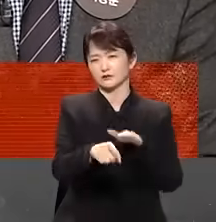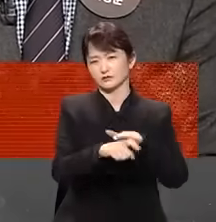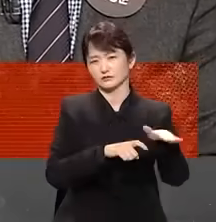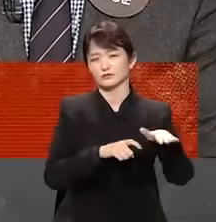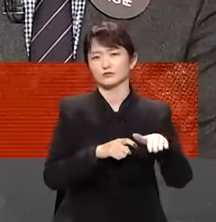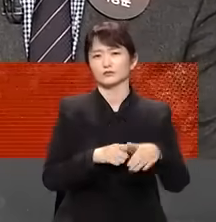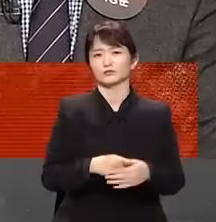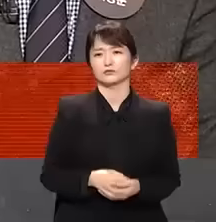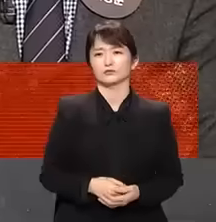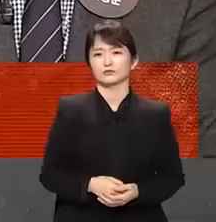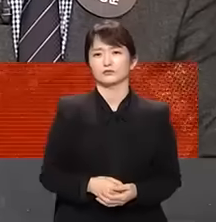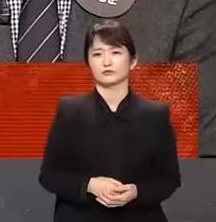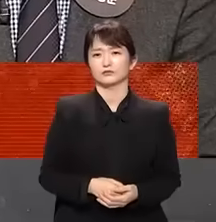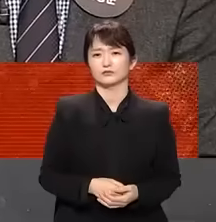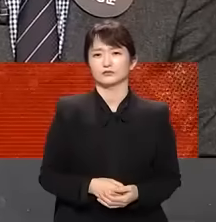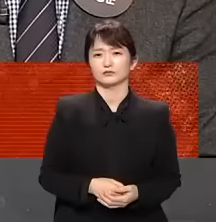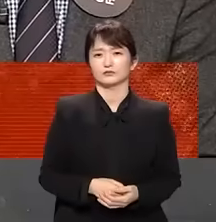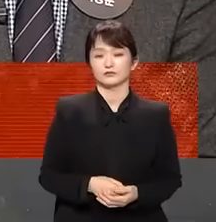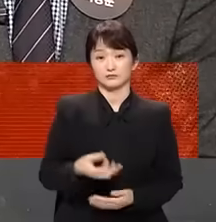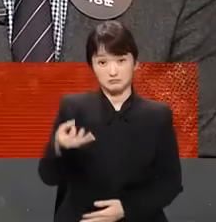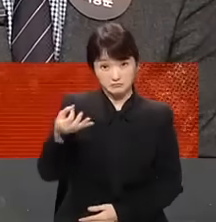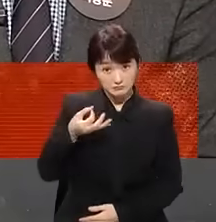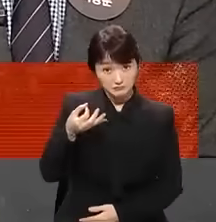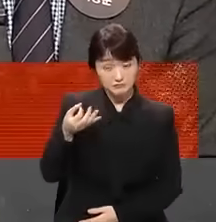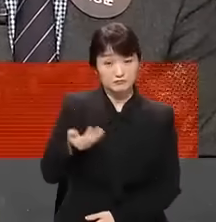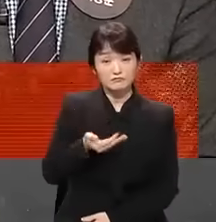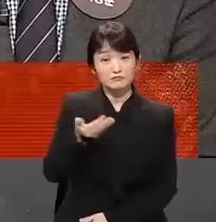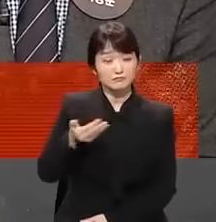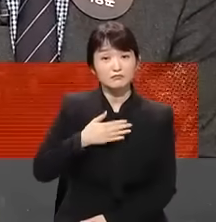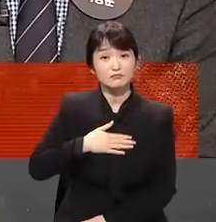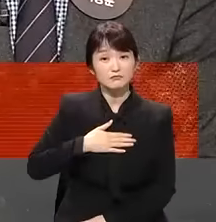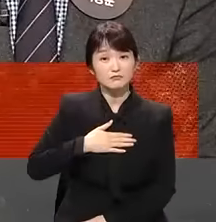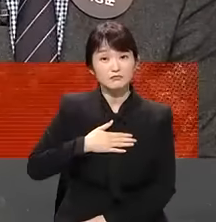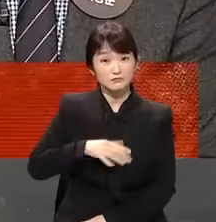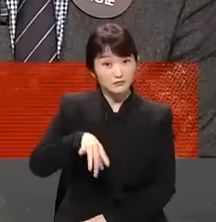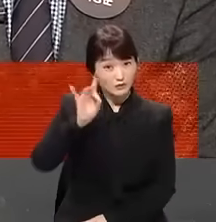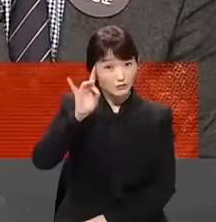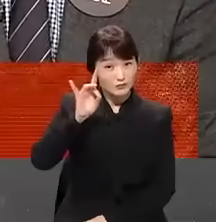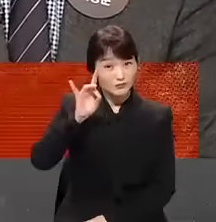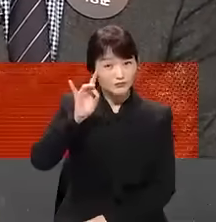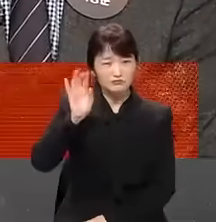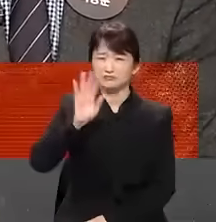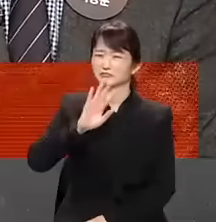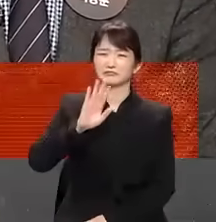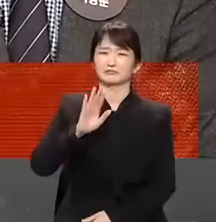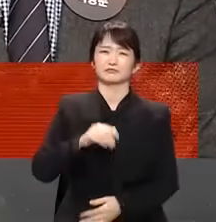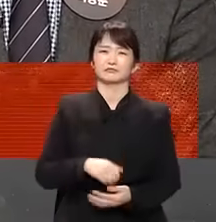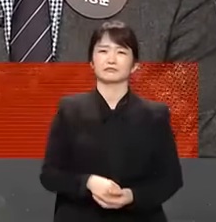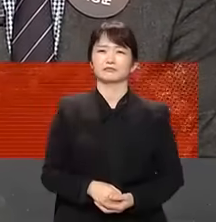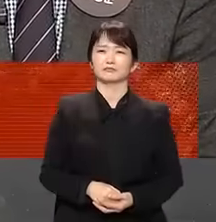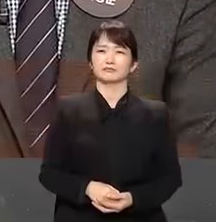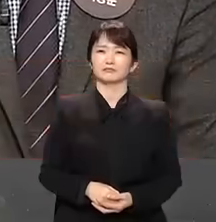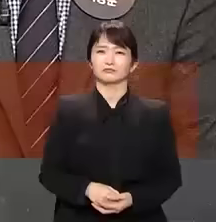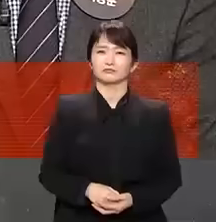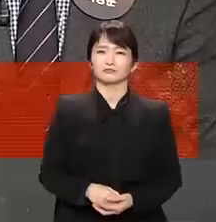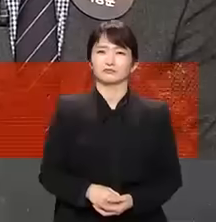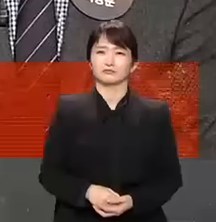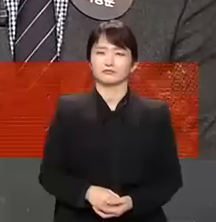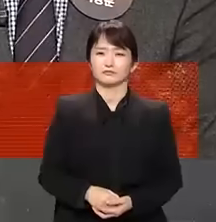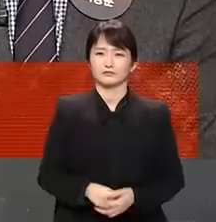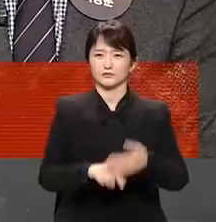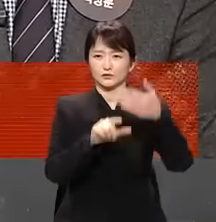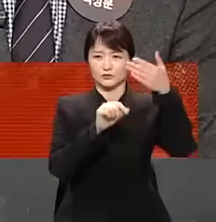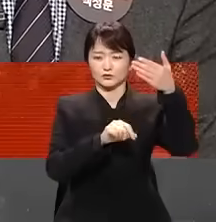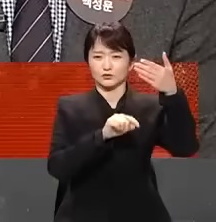사건입니다 근데 뭐 시청 을 다 짐작하시겠지만 저게 처음일까 처음일 리가 없죠 저렇게 자연 9월부터